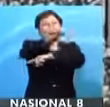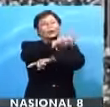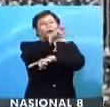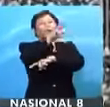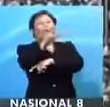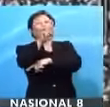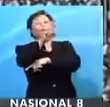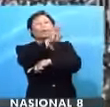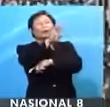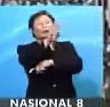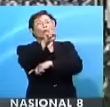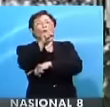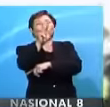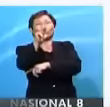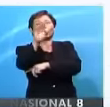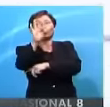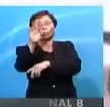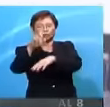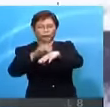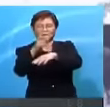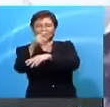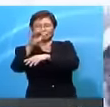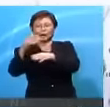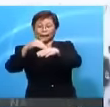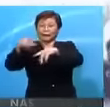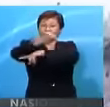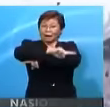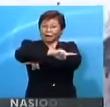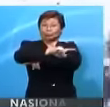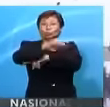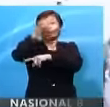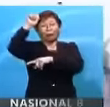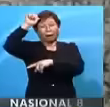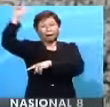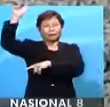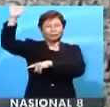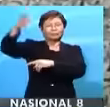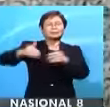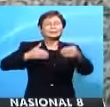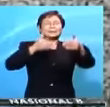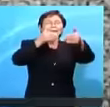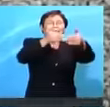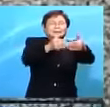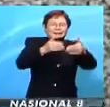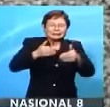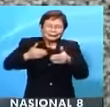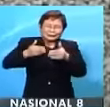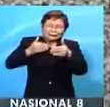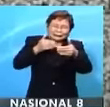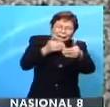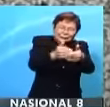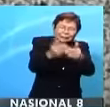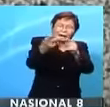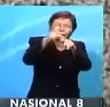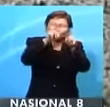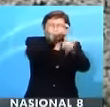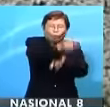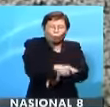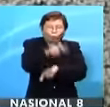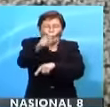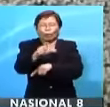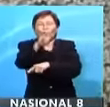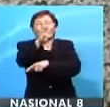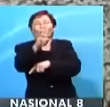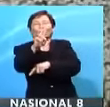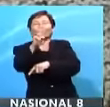di Arafah. Pada hari tersebut, Allah Subhanahu Wa Taala mendekat sedekat-dekatnya kepada orang-orang yang